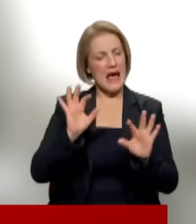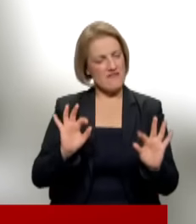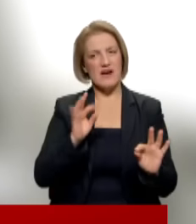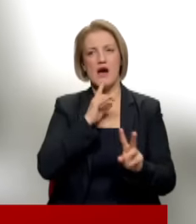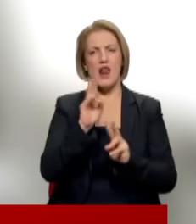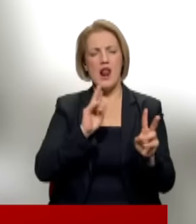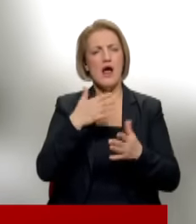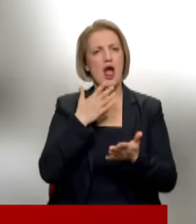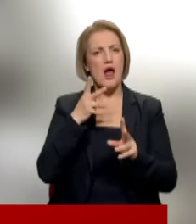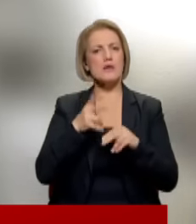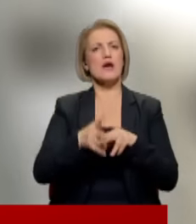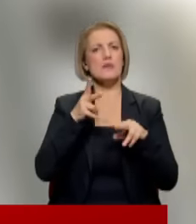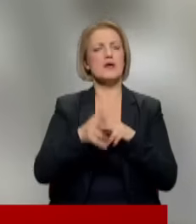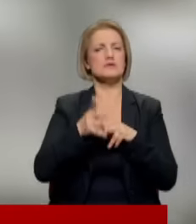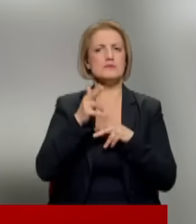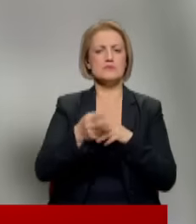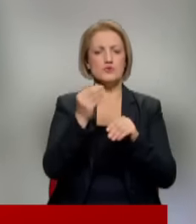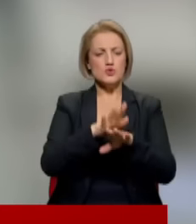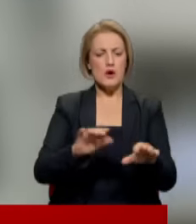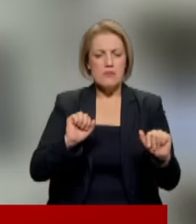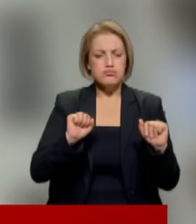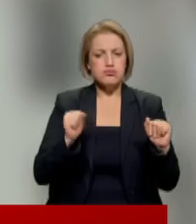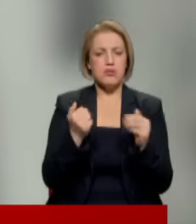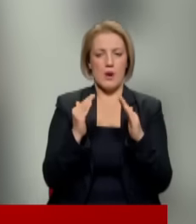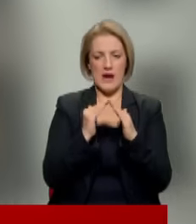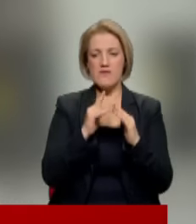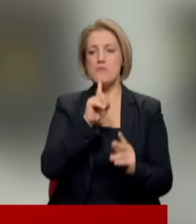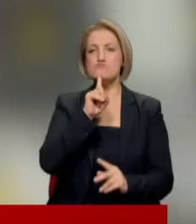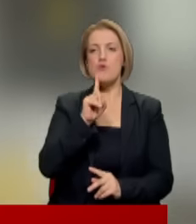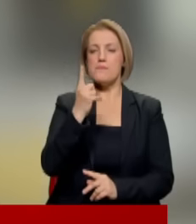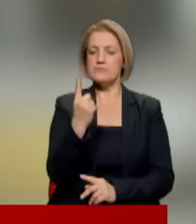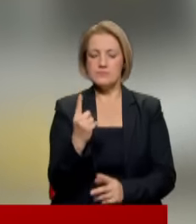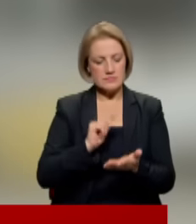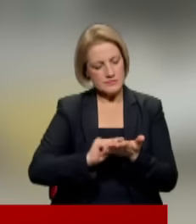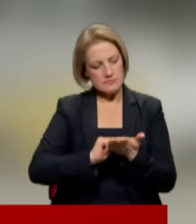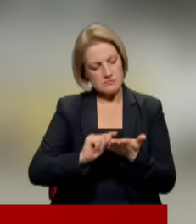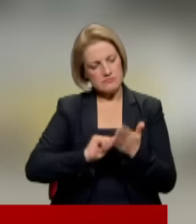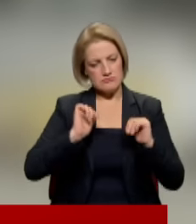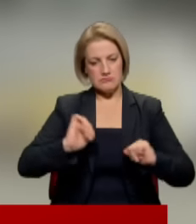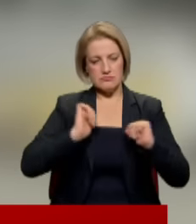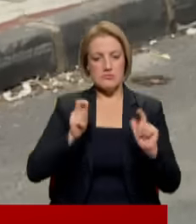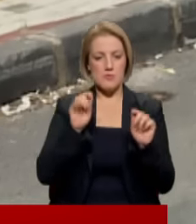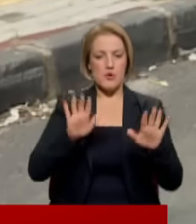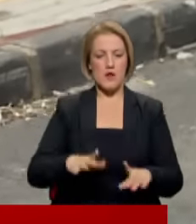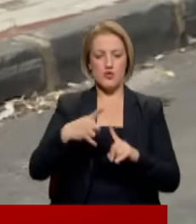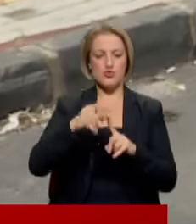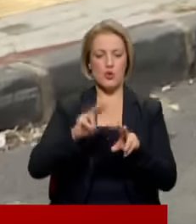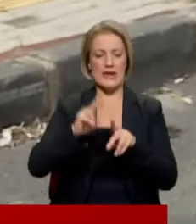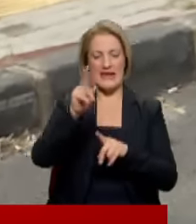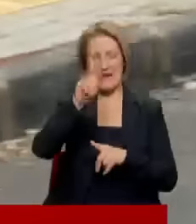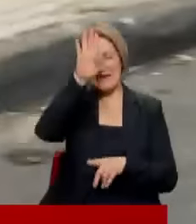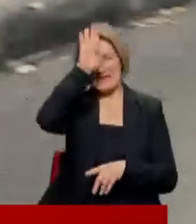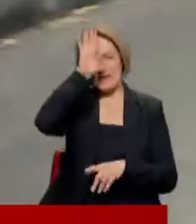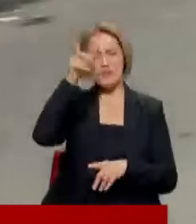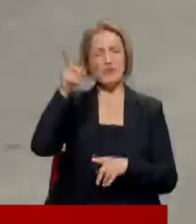elektrikler sürekli kesildiği için çocuklar buz gibi evlerde Mum ışığında ders çalışmak zorunda kalıyor TOKİ'nin İstanbul